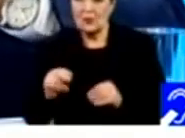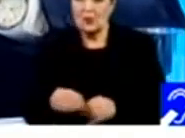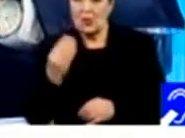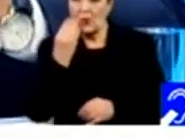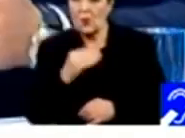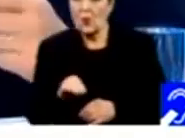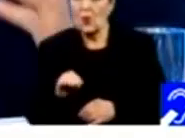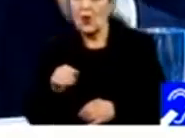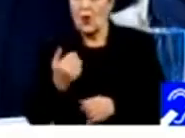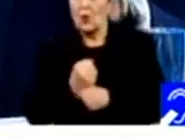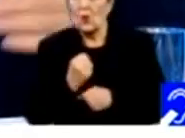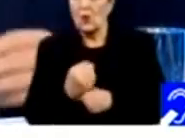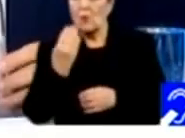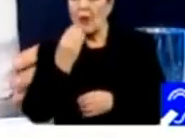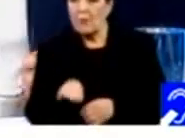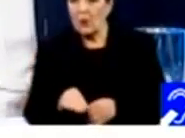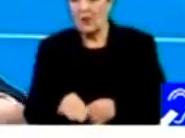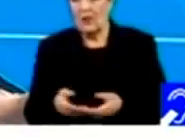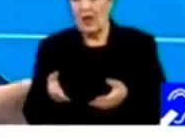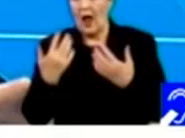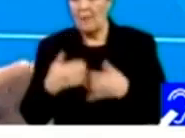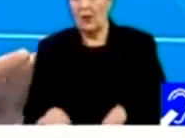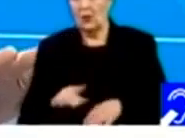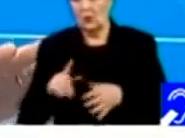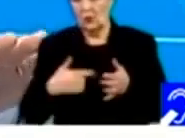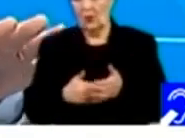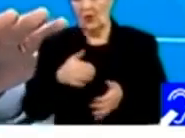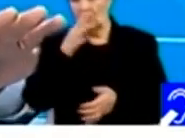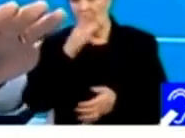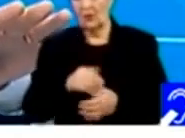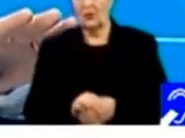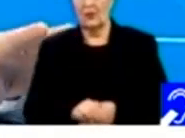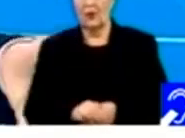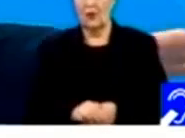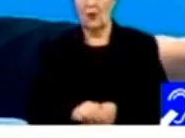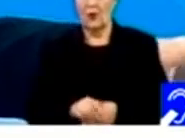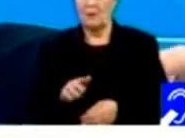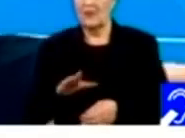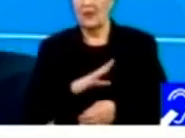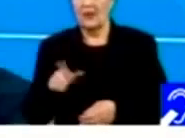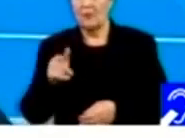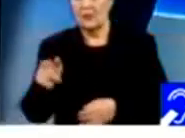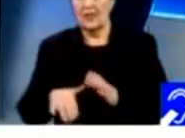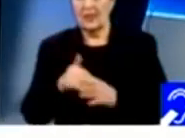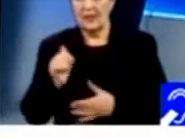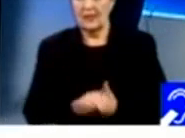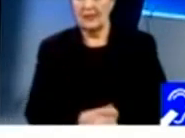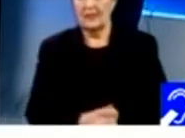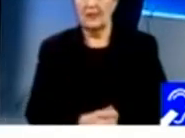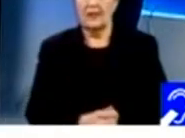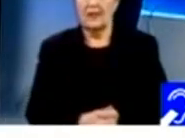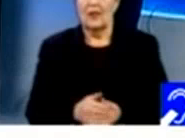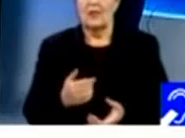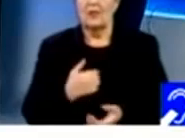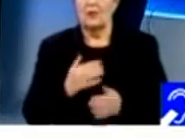drumuri mai bune, de iluminat public, gata, de pune punct acest subiect, aveți puțin timp. Vă rog să-mi arătați unde am